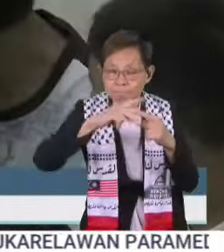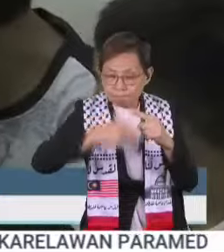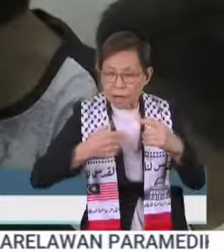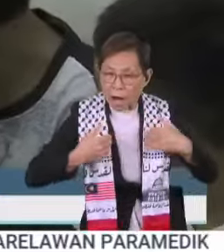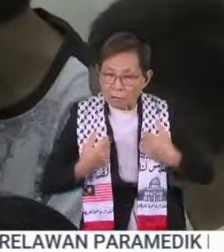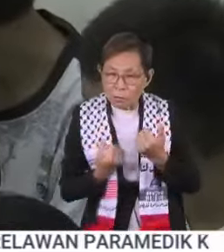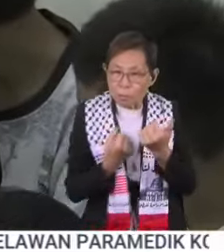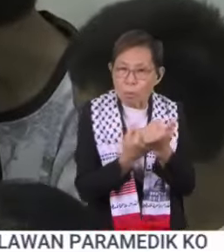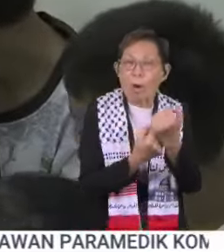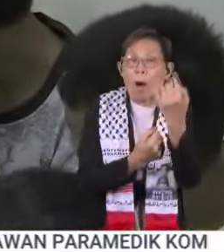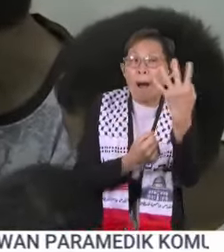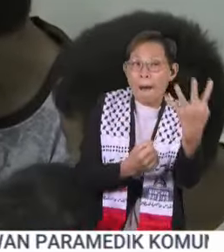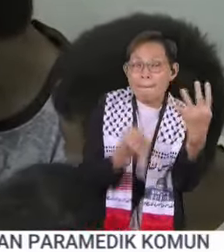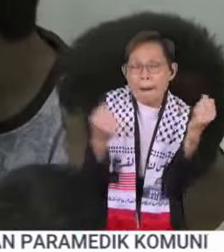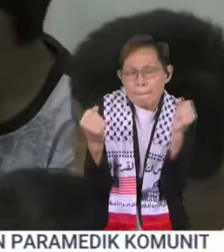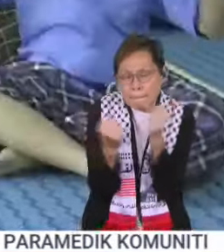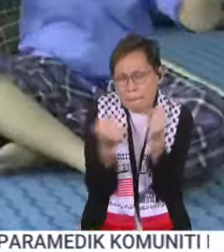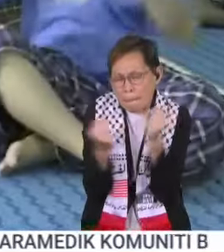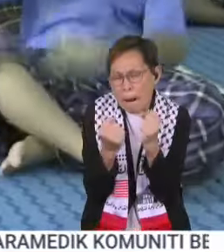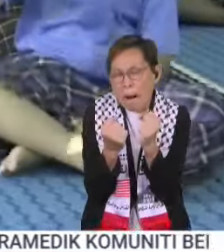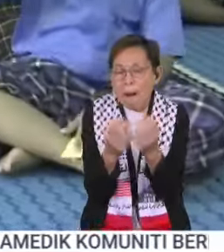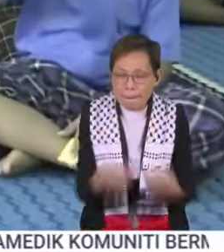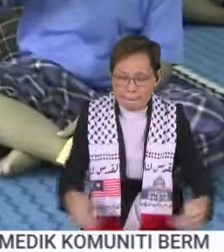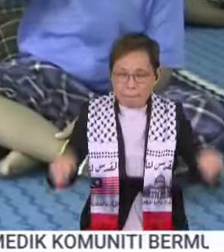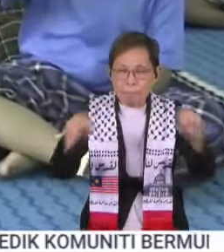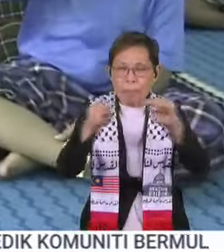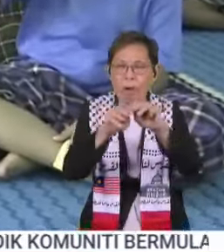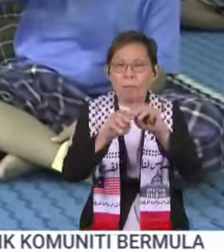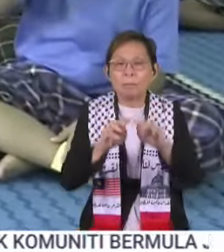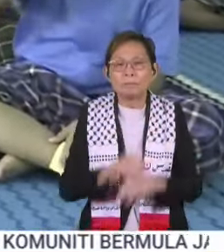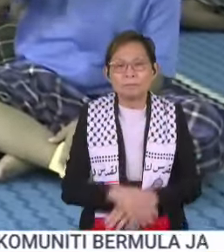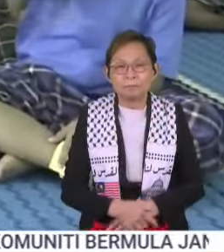menyumbangkan empat buah pendingin udara kepada